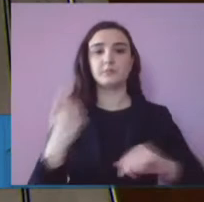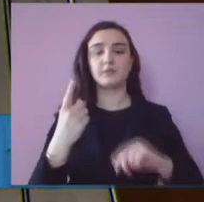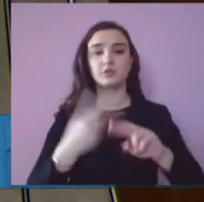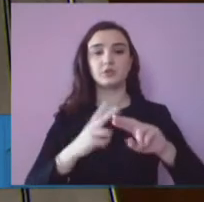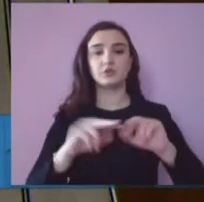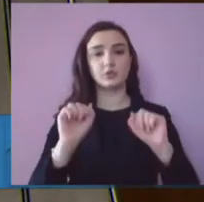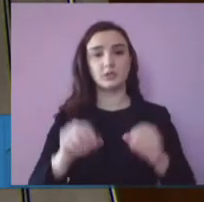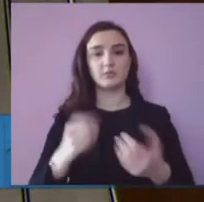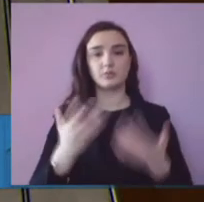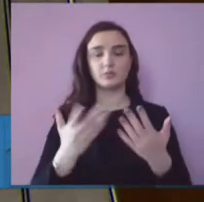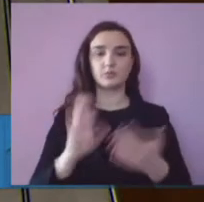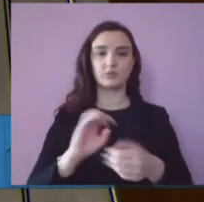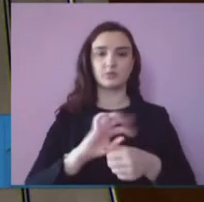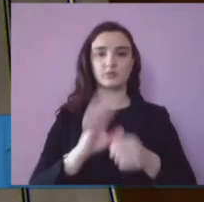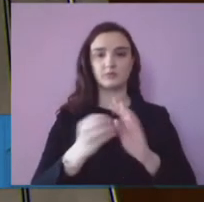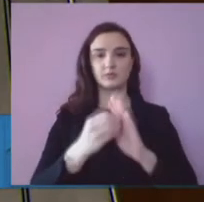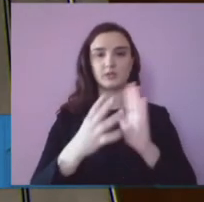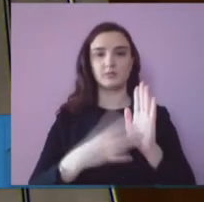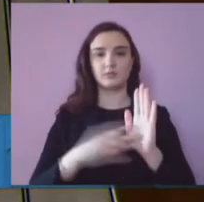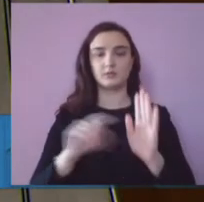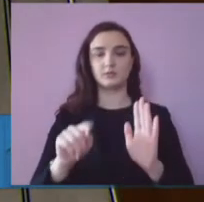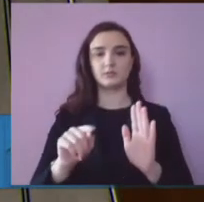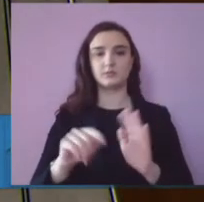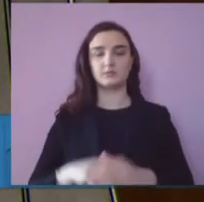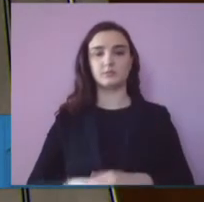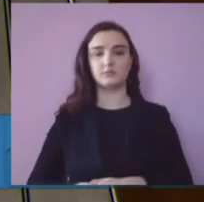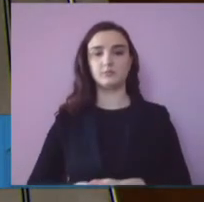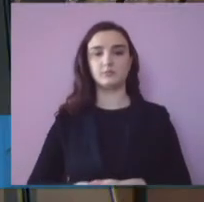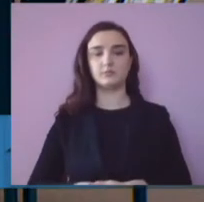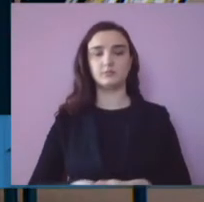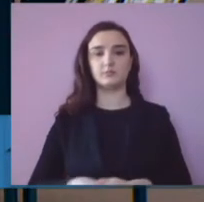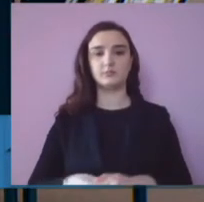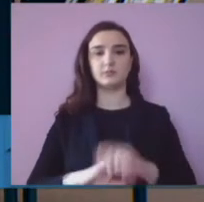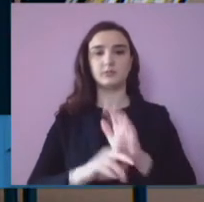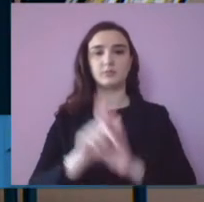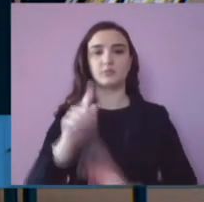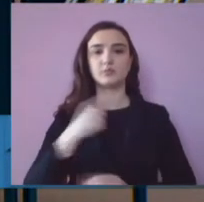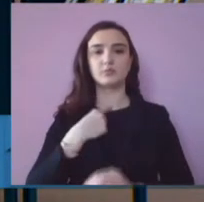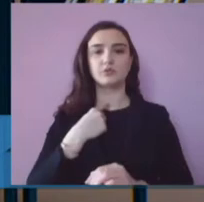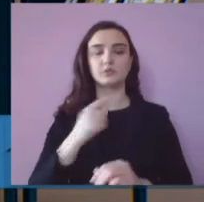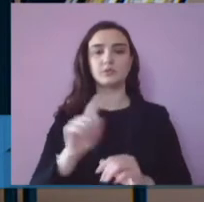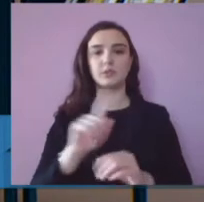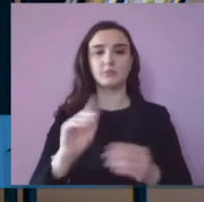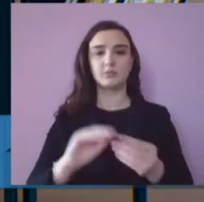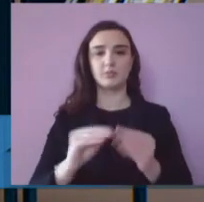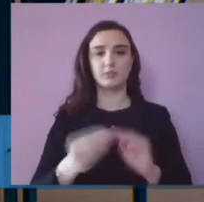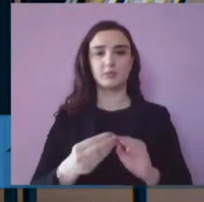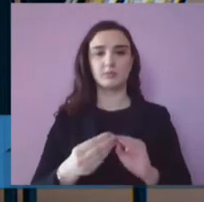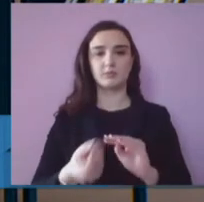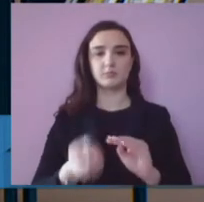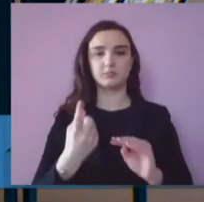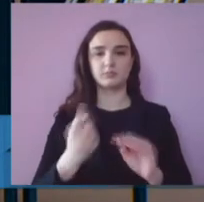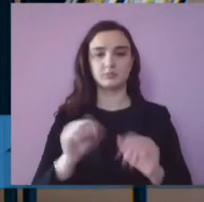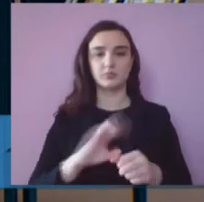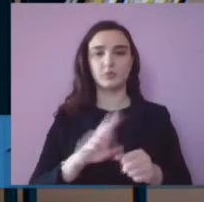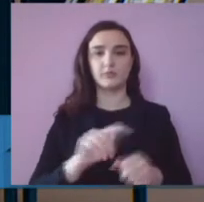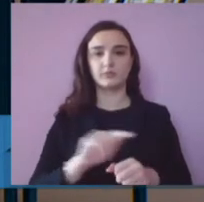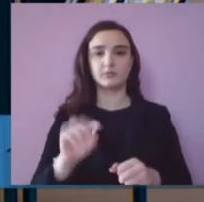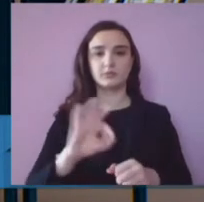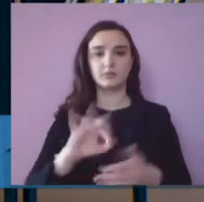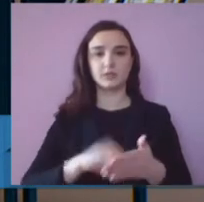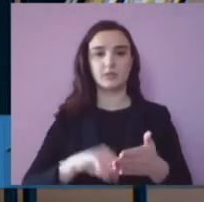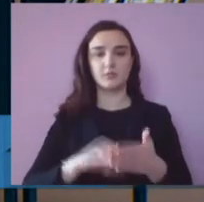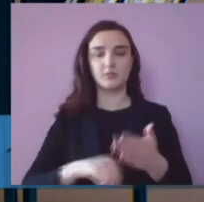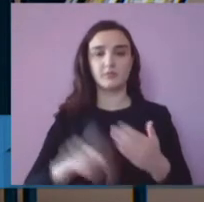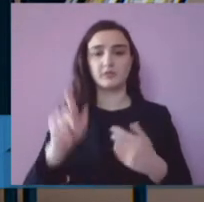არა COVID-19-მა წარმოქმნას ფარისებრი ჯირკვლის რაიმე პრობლემა იმ ადამიანებში, რომელიც მანამდე